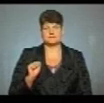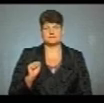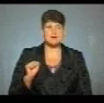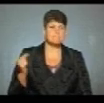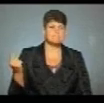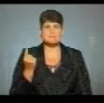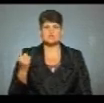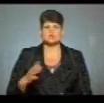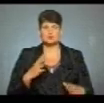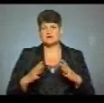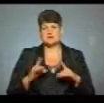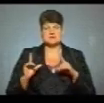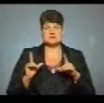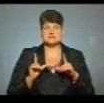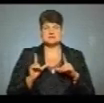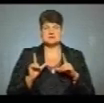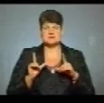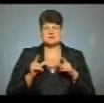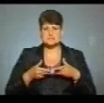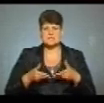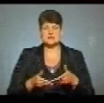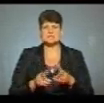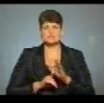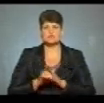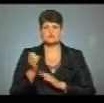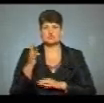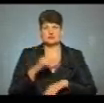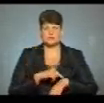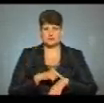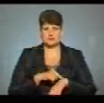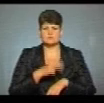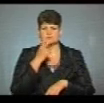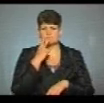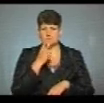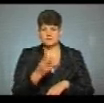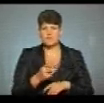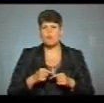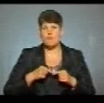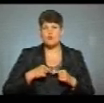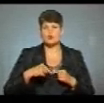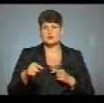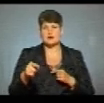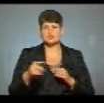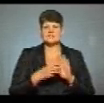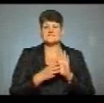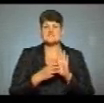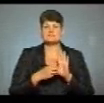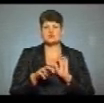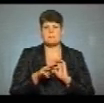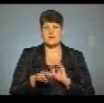Перші тренувальні заїзди розпочалися о 14-й годині. Ось кадри старту. Протяжність траси 800